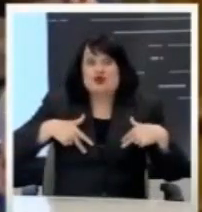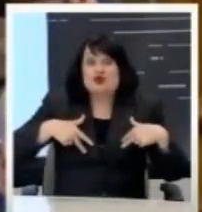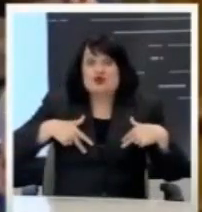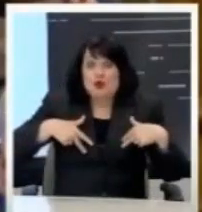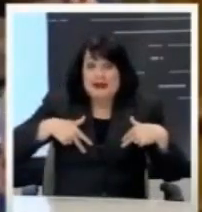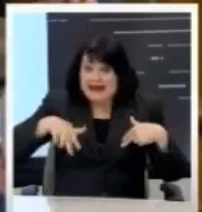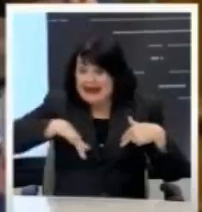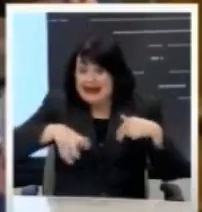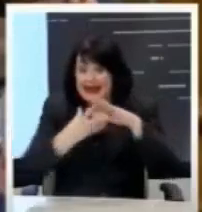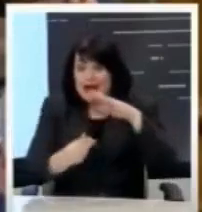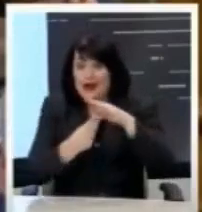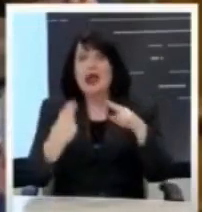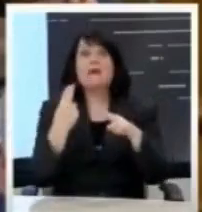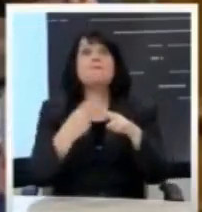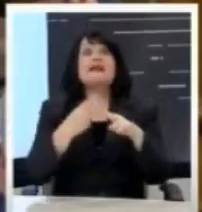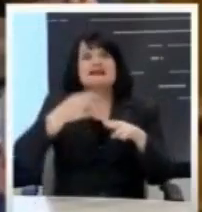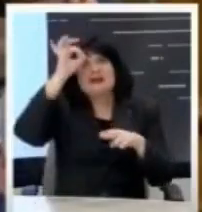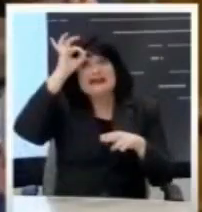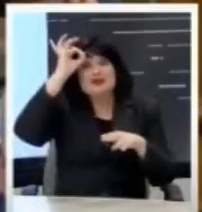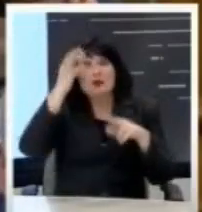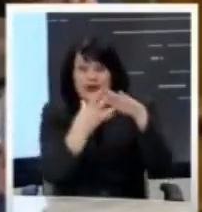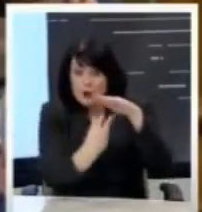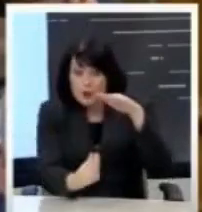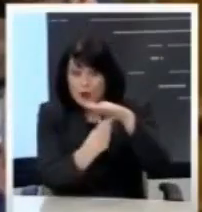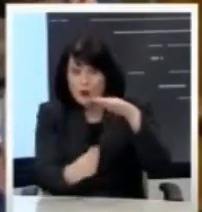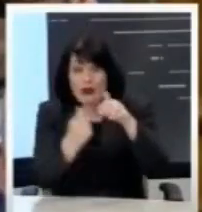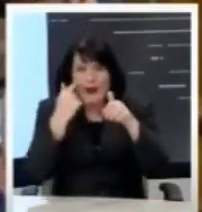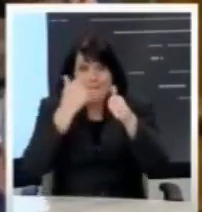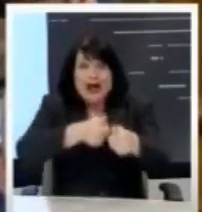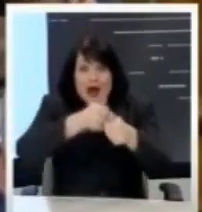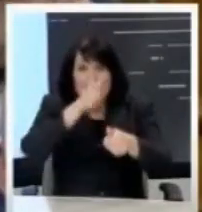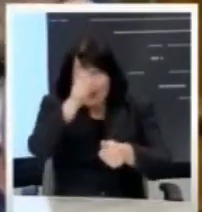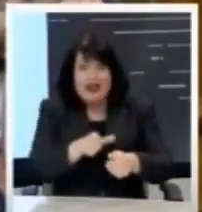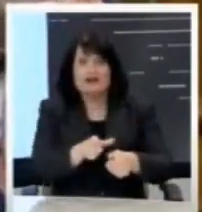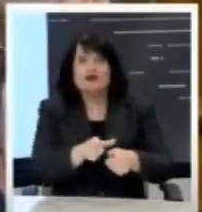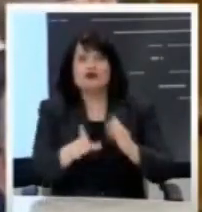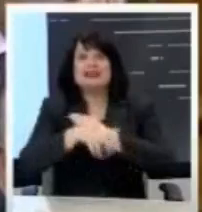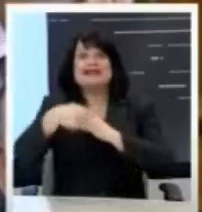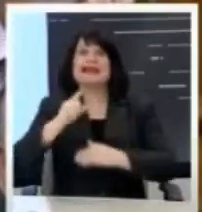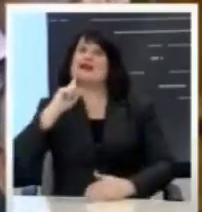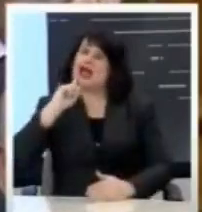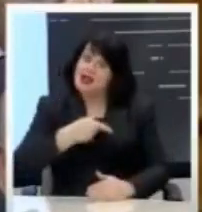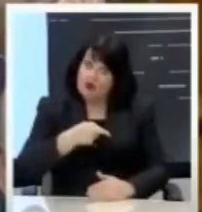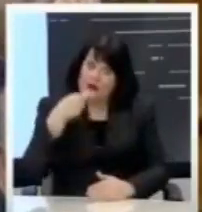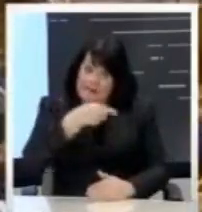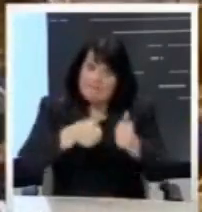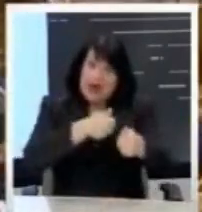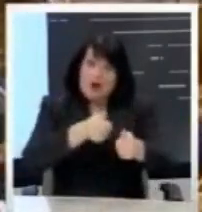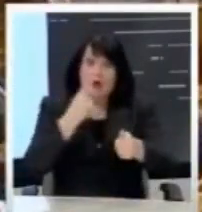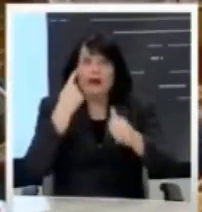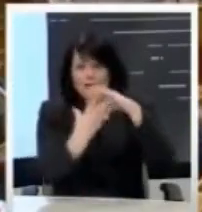αλλά από τον επίσημο μηχανισμό της ελληνικής αστυνομίας που παρακολουθεί ποινικούς με εισαγγελική παραγγελία.